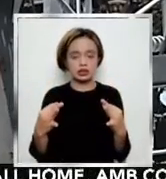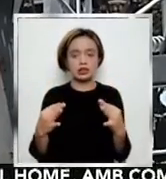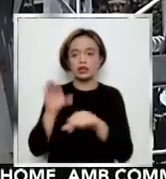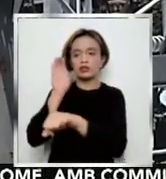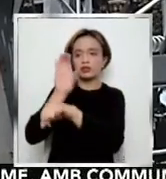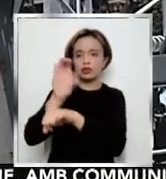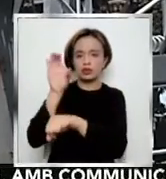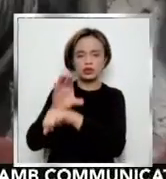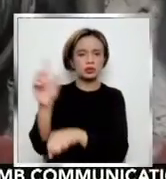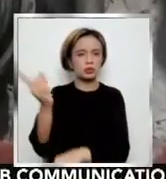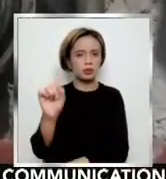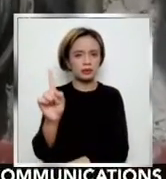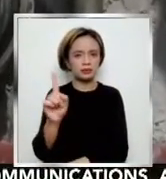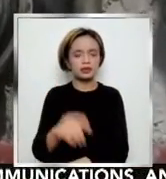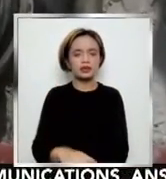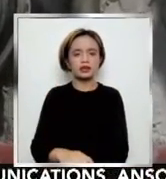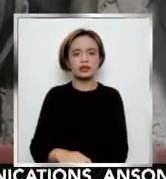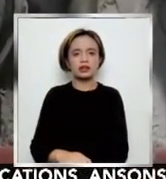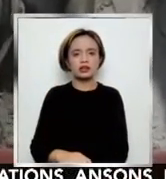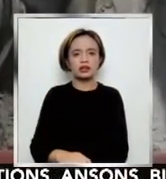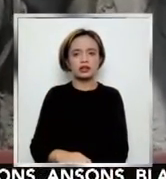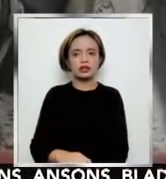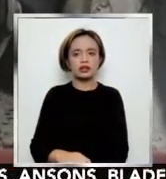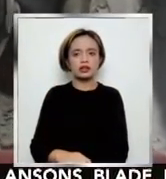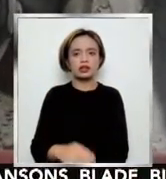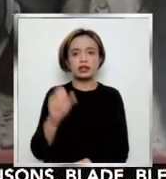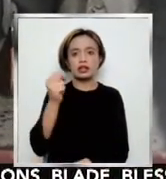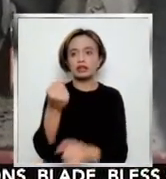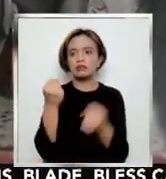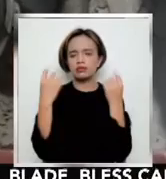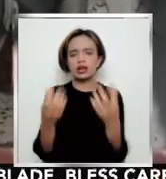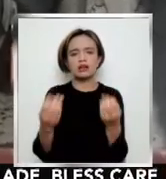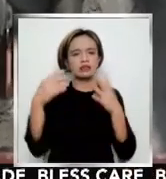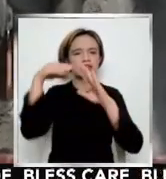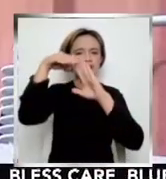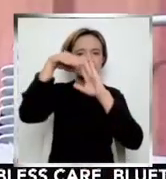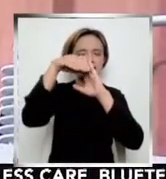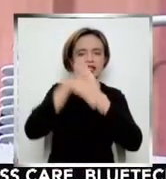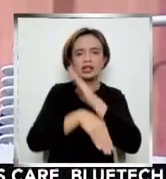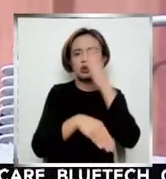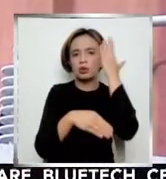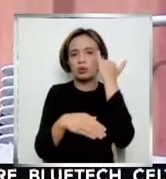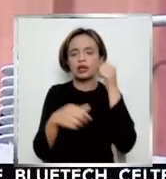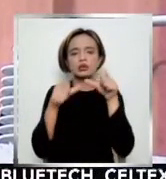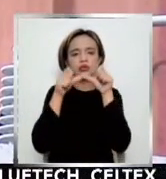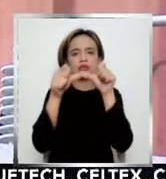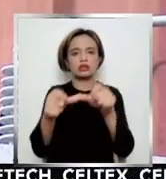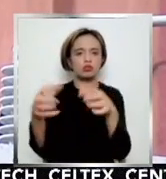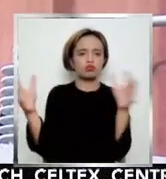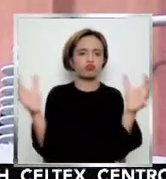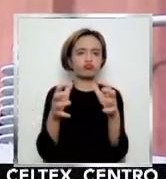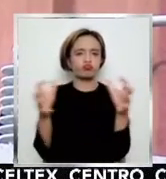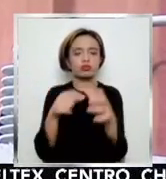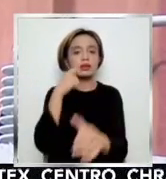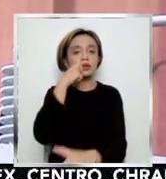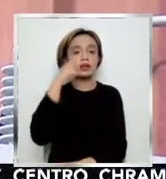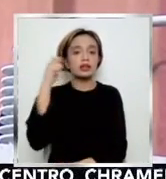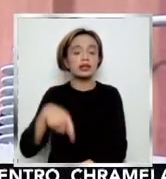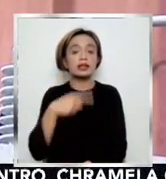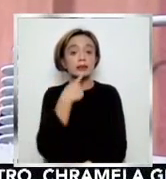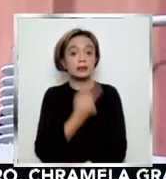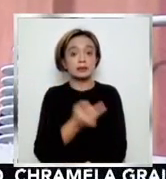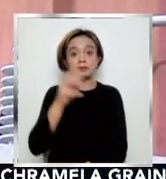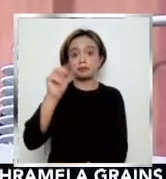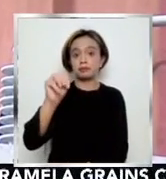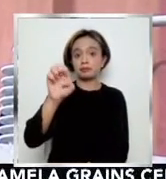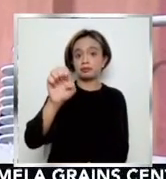i-absorb ang pagkaluging aabot na sa bilyong-bilyon dahil sa patuloy na gera sa Ukraine. Sabi naman ng Meralco, hindi pa